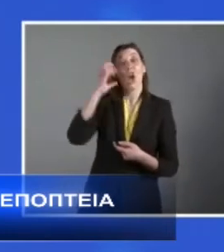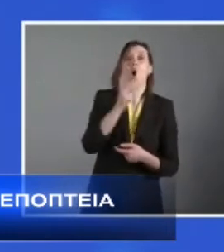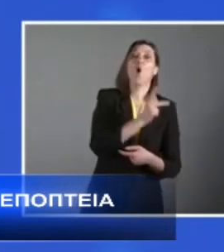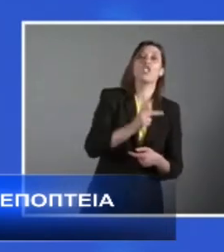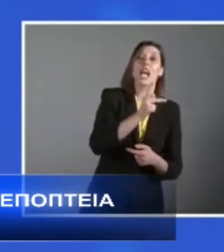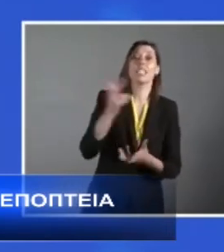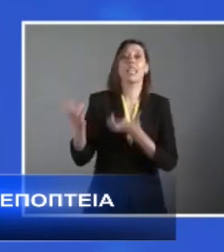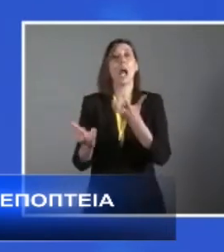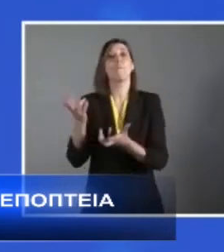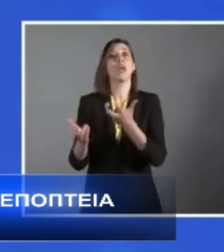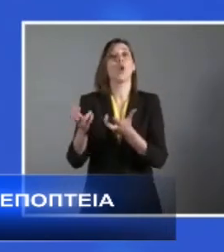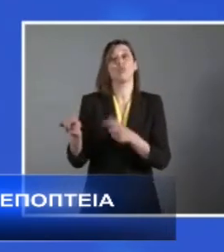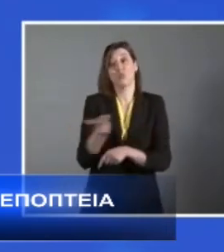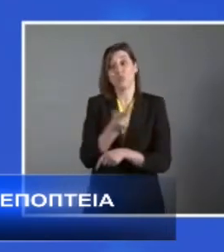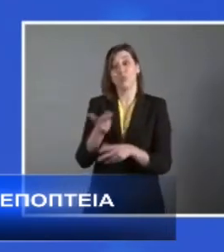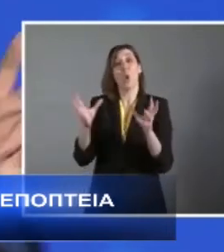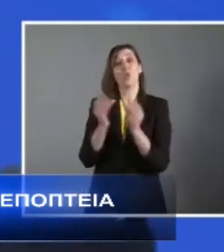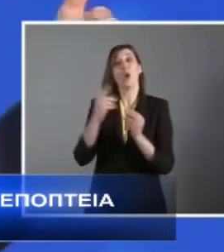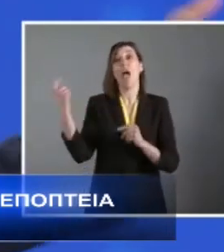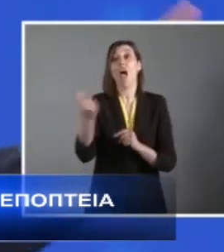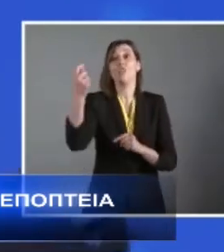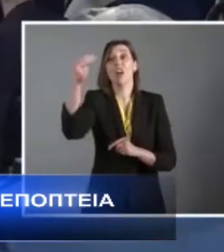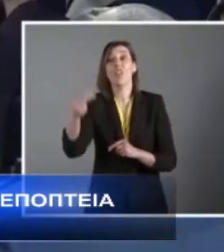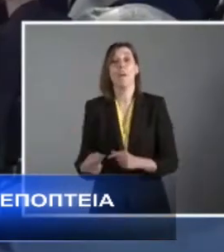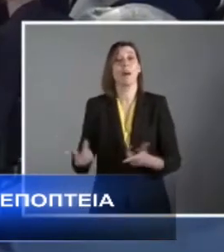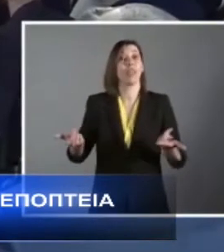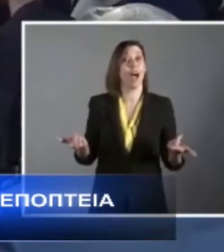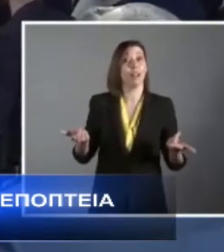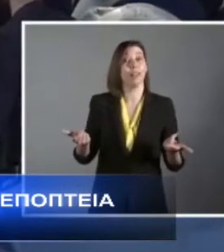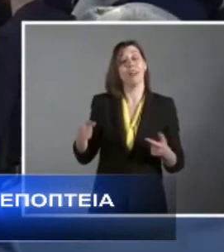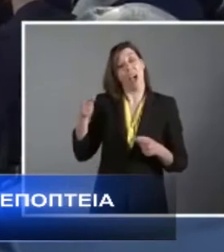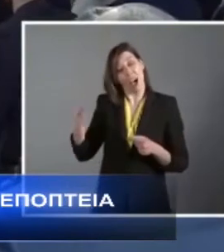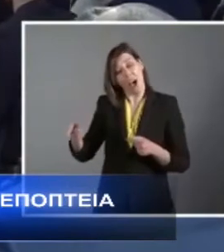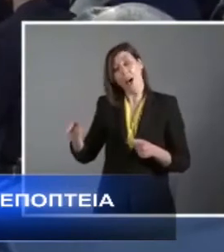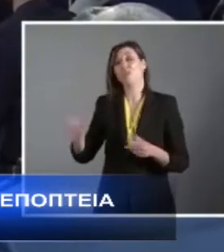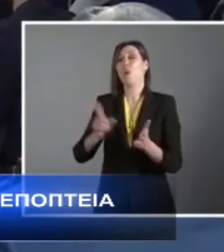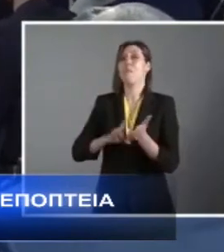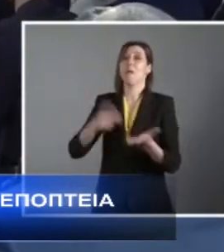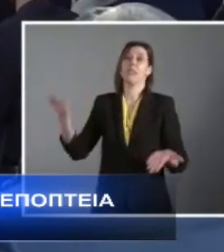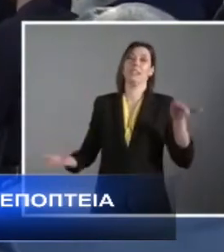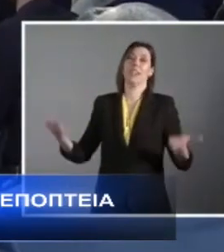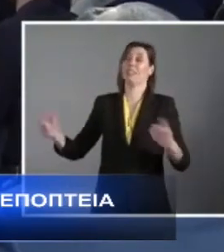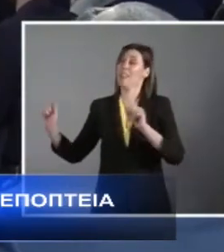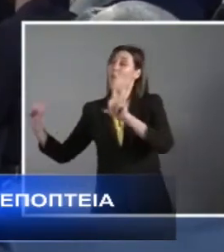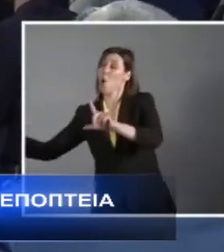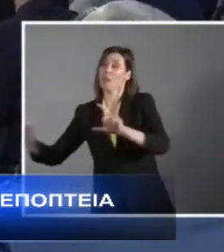Κοτζιακαμένου στα εθνικά μας θέματα. Γιατί αυτή τελικά θα είναι η εικόνα της σύγκρισης στην επόμενη